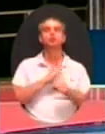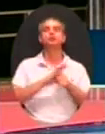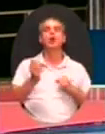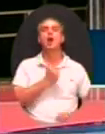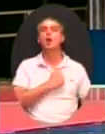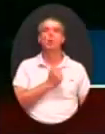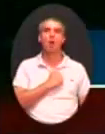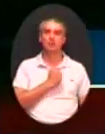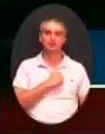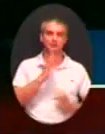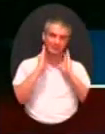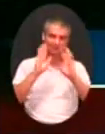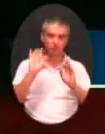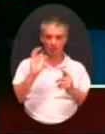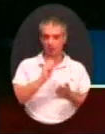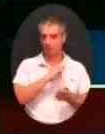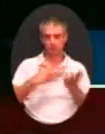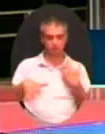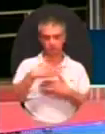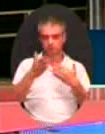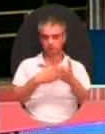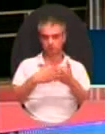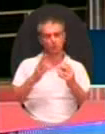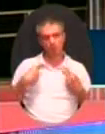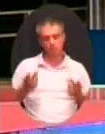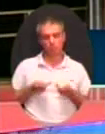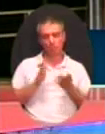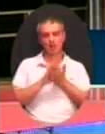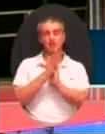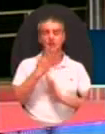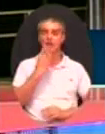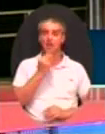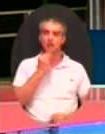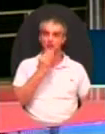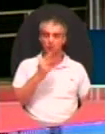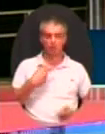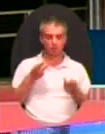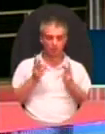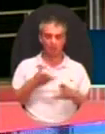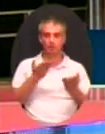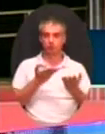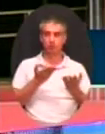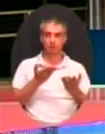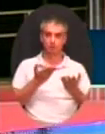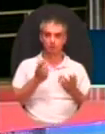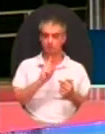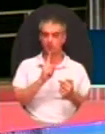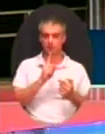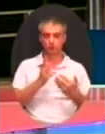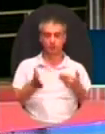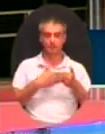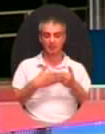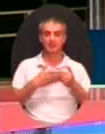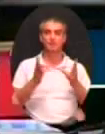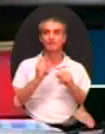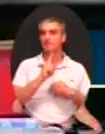רוחנית, של נישואי תערובת, אבל נקל בהליכי הגיור, נאפשר לכאלה שמתחתנים